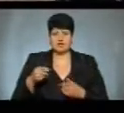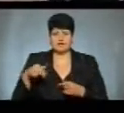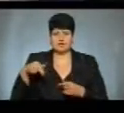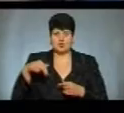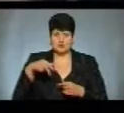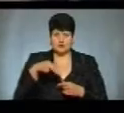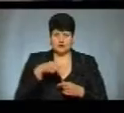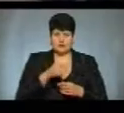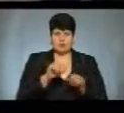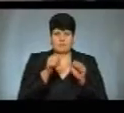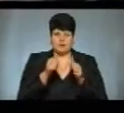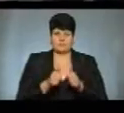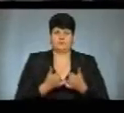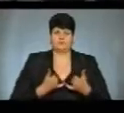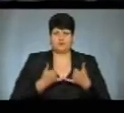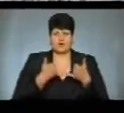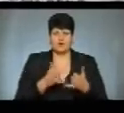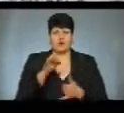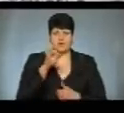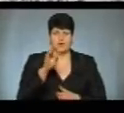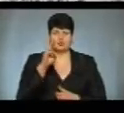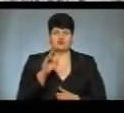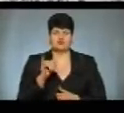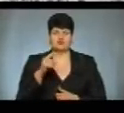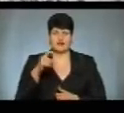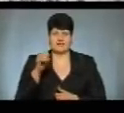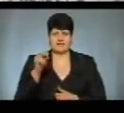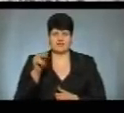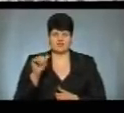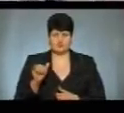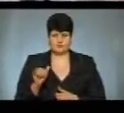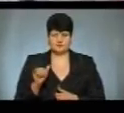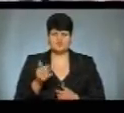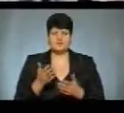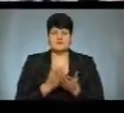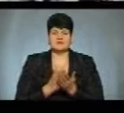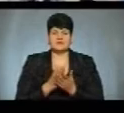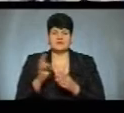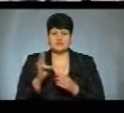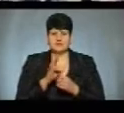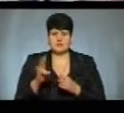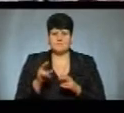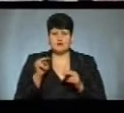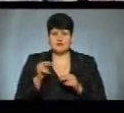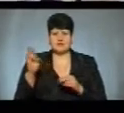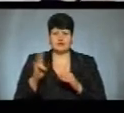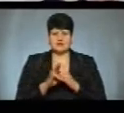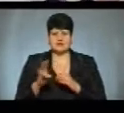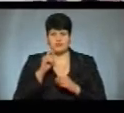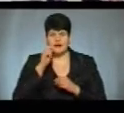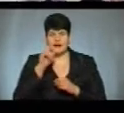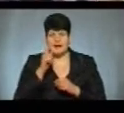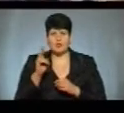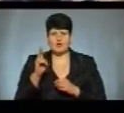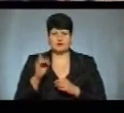до пам'ятного хреста генерал Хрунжому па Роману Шухевичу. Десь священнослужителі Православної церкви України та Української